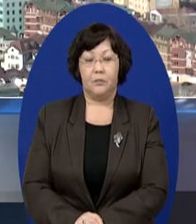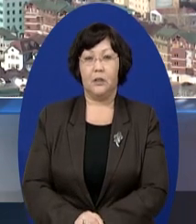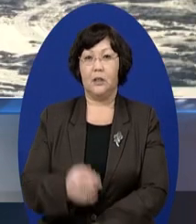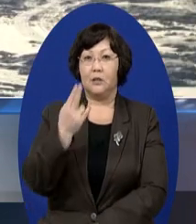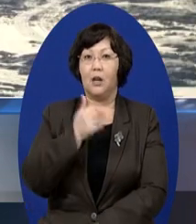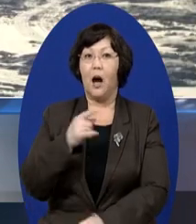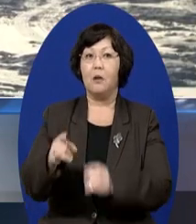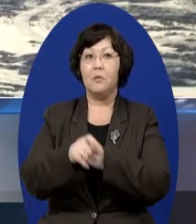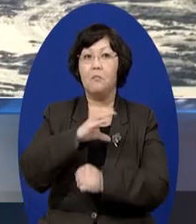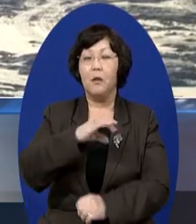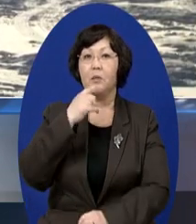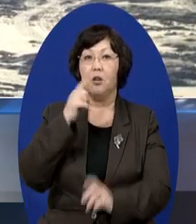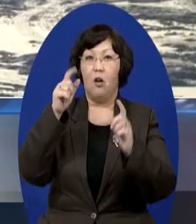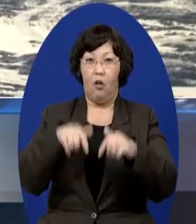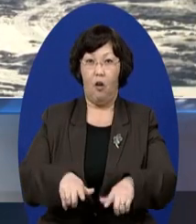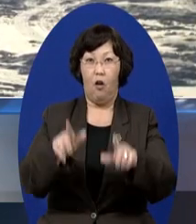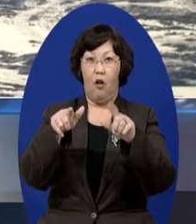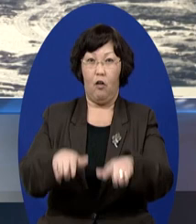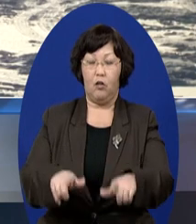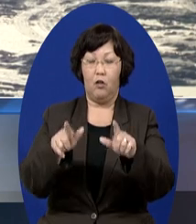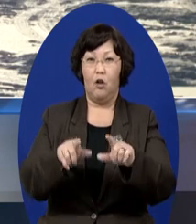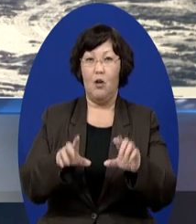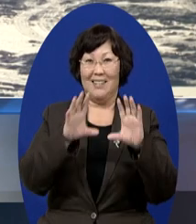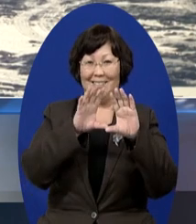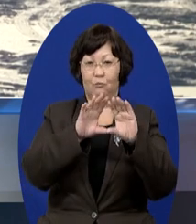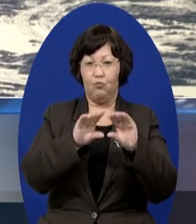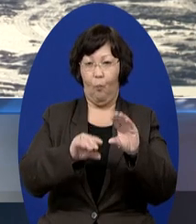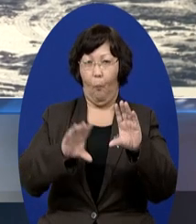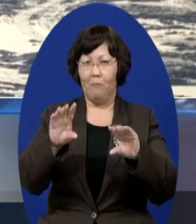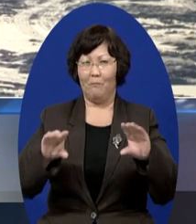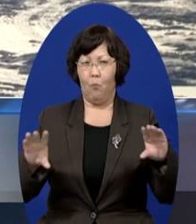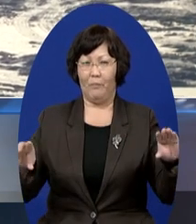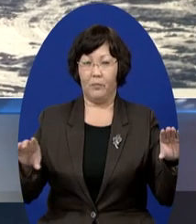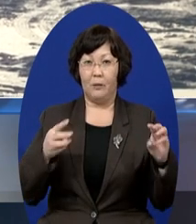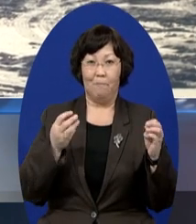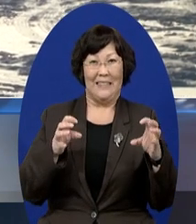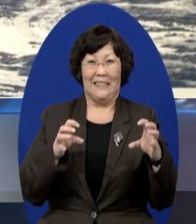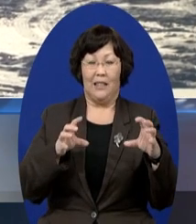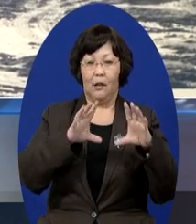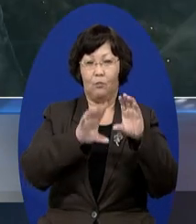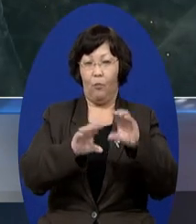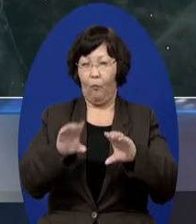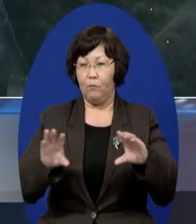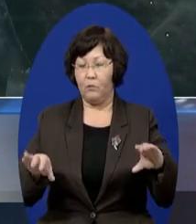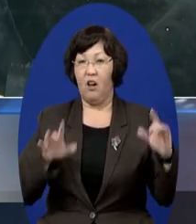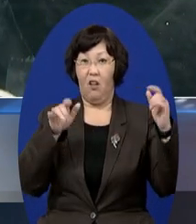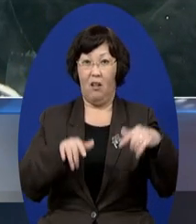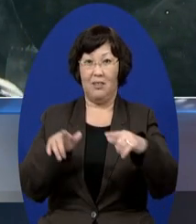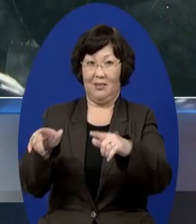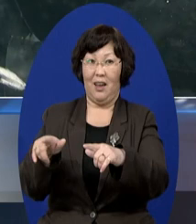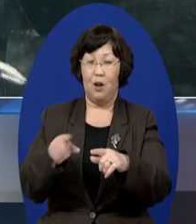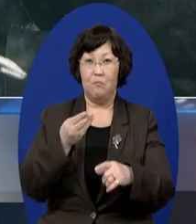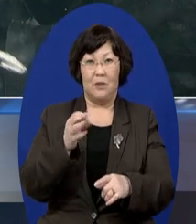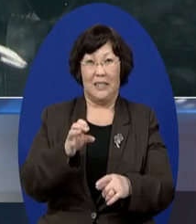Цагуурын байгууллагын ирүүлсэн мэдээллээр гол мөрний нийт уртын дагууд мөсний зузаан харилцсан адилгүй байна. Ихэнх гол мөрөн нуурын мөсний зузаан 2021 оны мөн